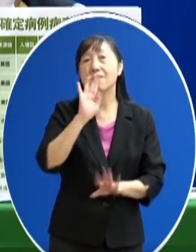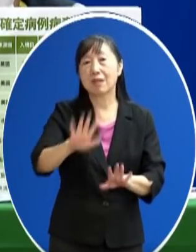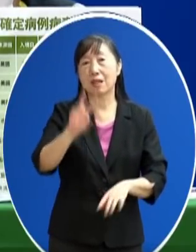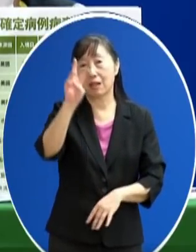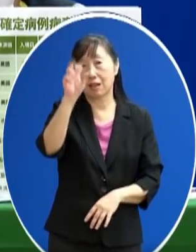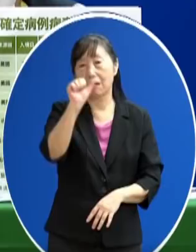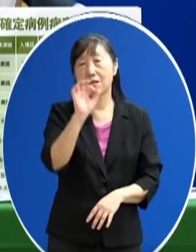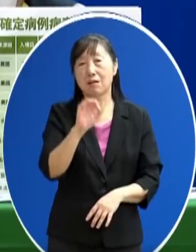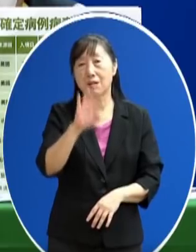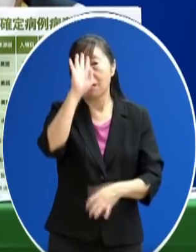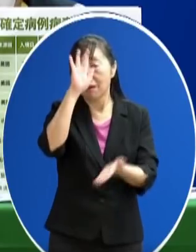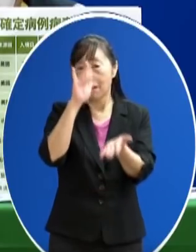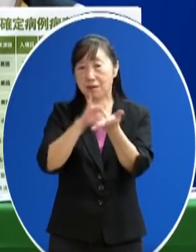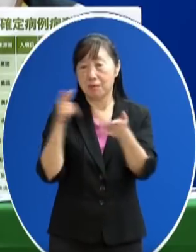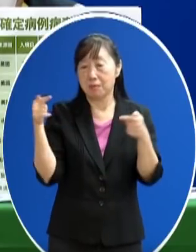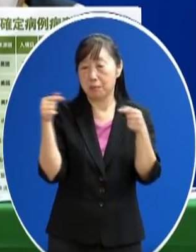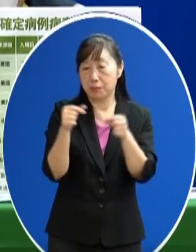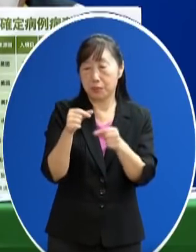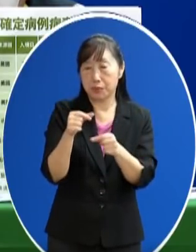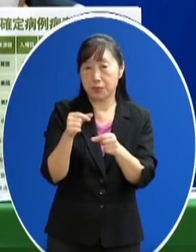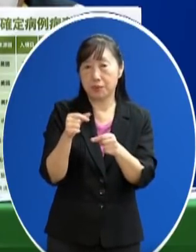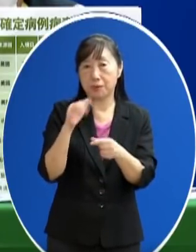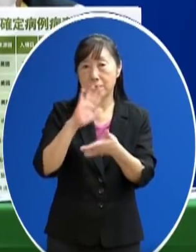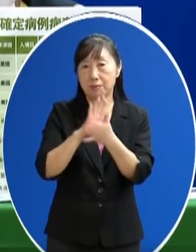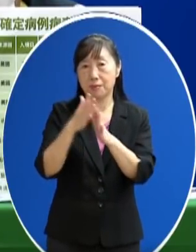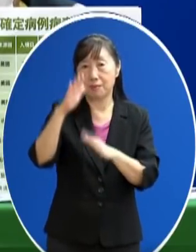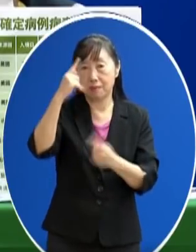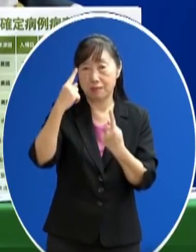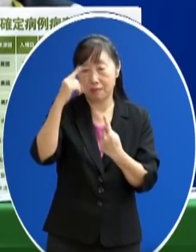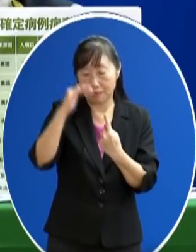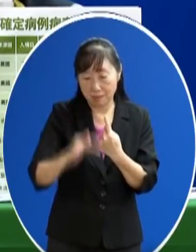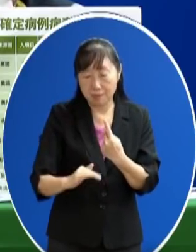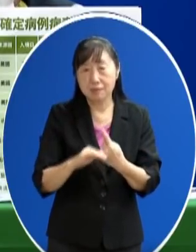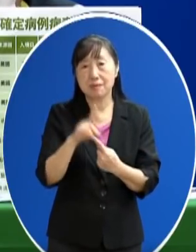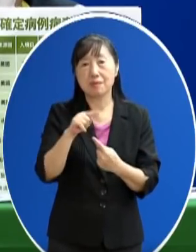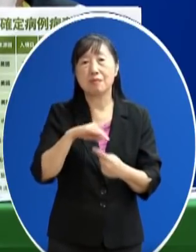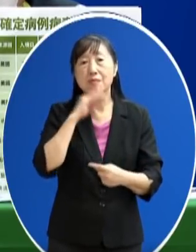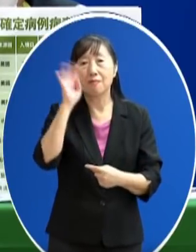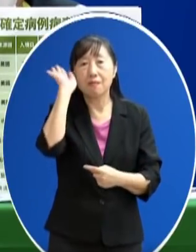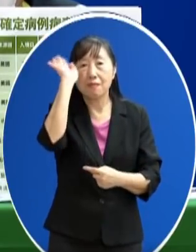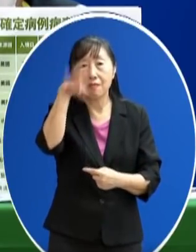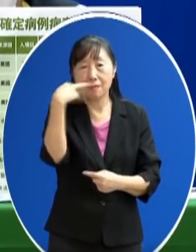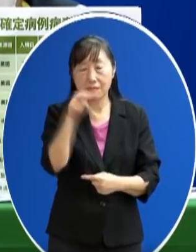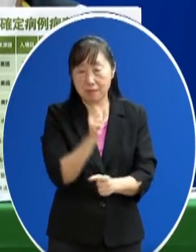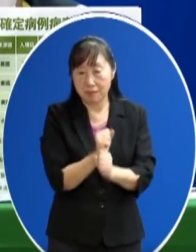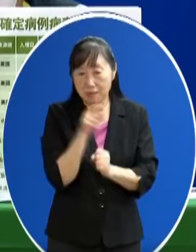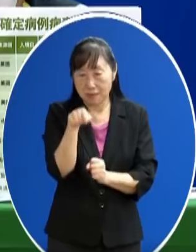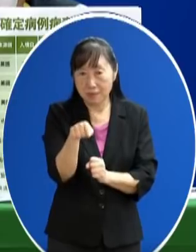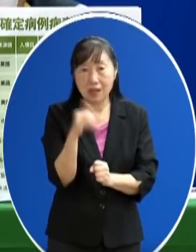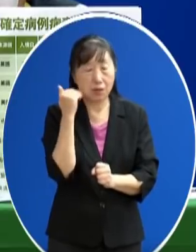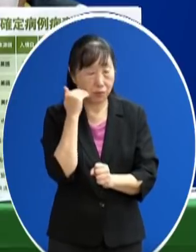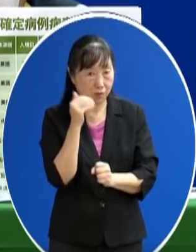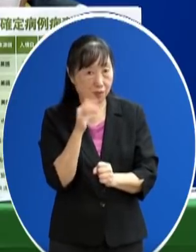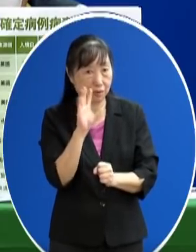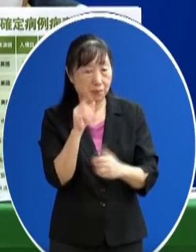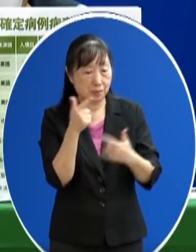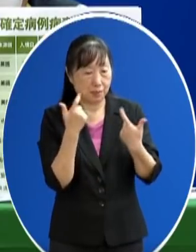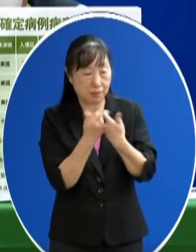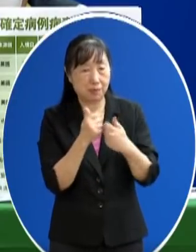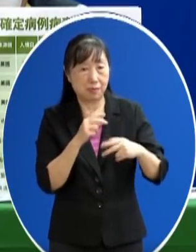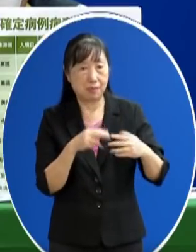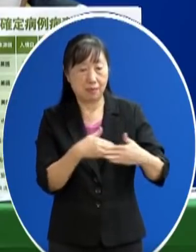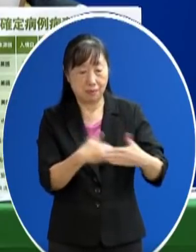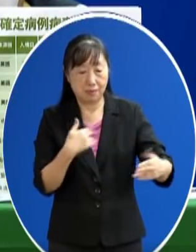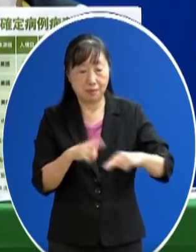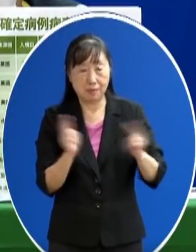就是病毒量已经 很低了，那我们大家都会再看它后续的一个病毒的变化是不是可以符合解隔离，那这个病人